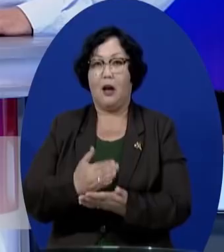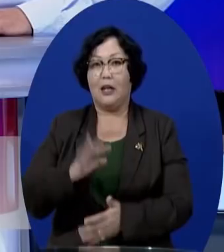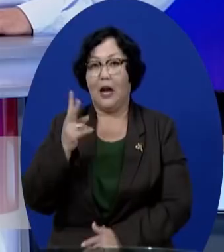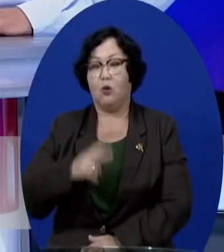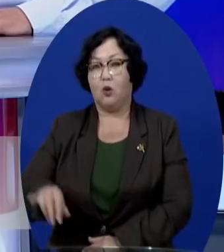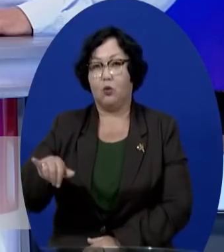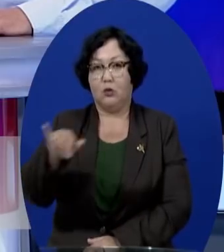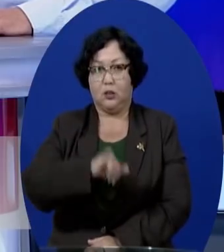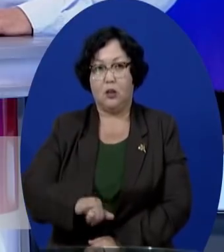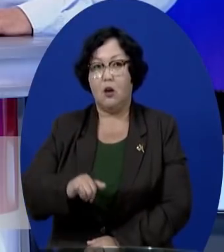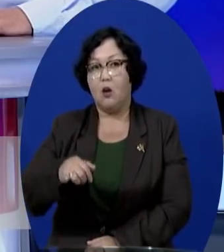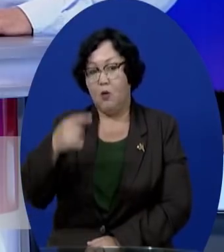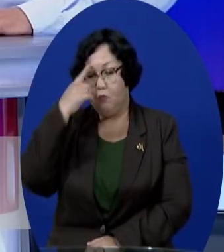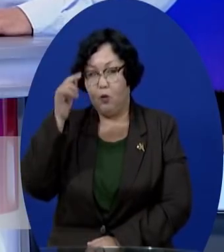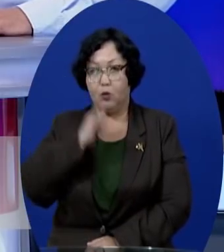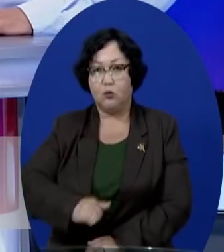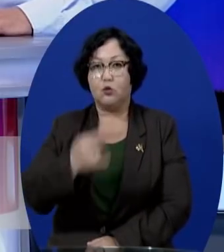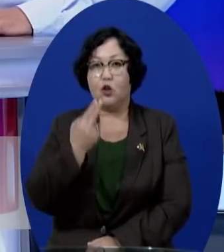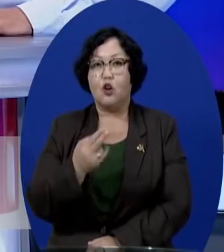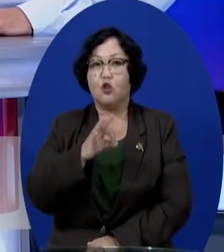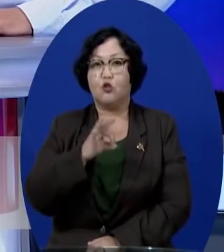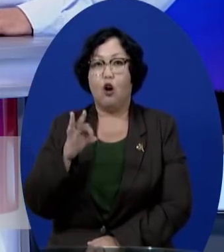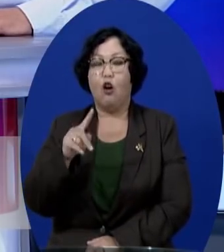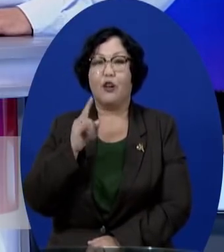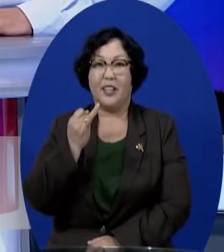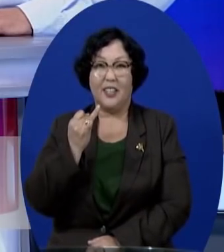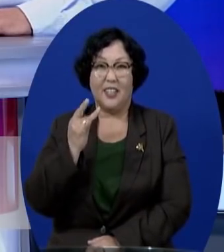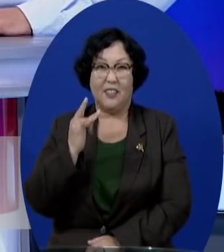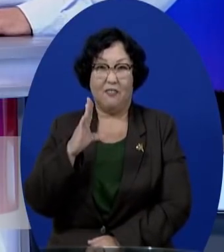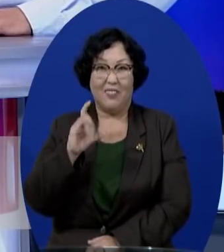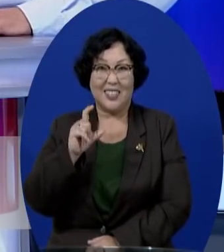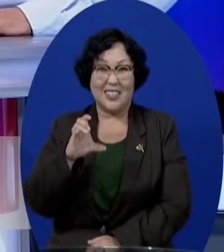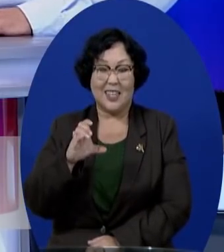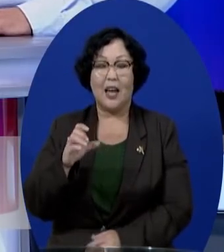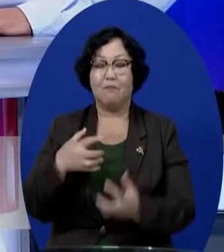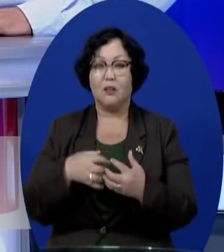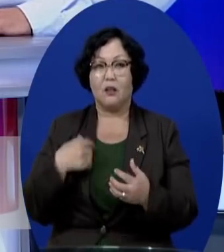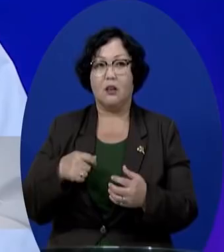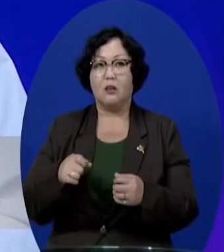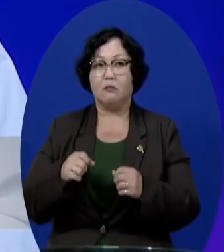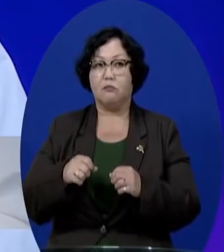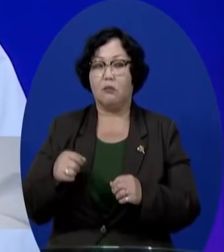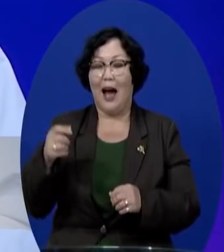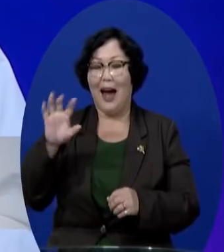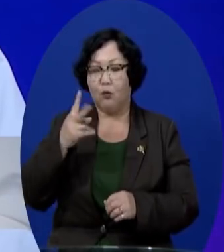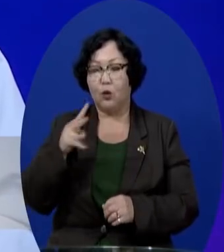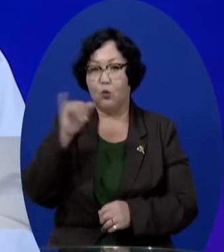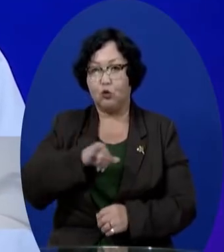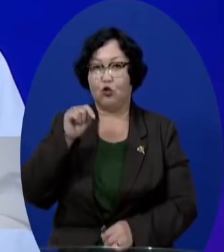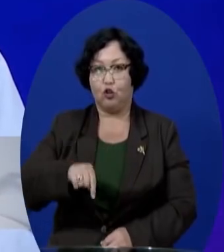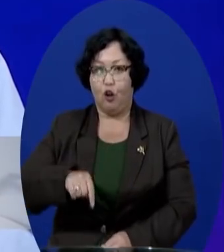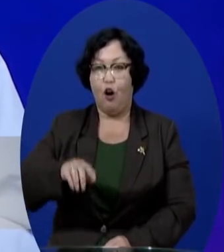бол Монгол улс цоохор ирвэсийн тоо толгой тархсан нутгийнхаа тоомор 2 дугаарт эрэмблэгддэг. 12 улсаас. 12